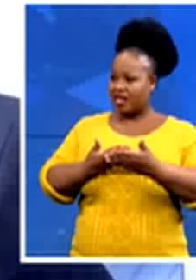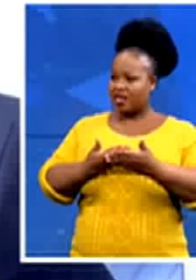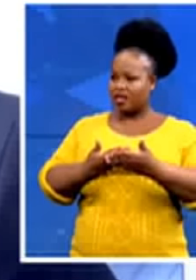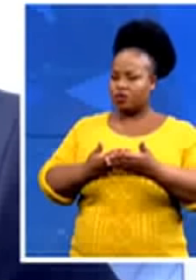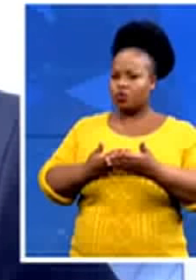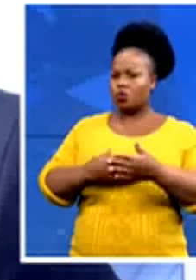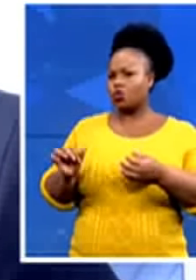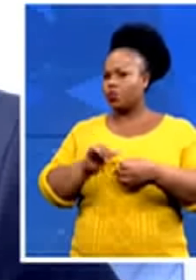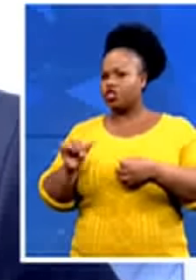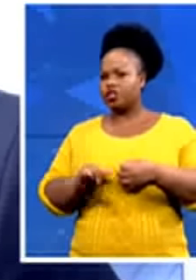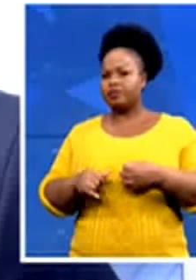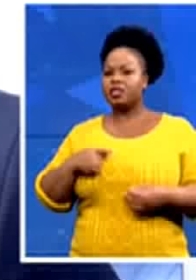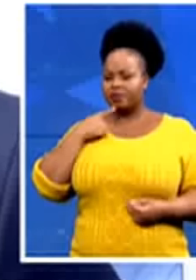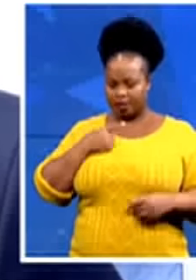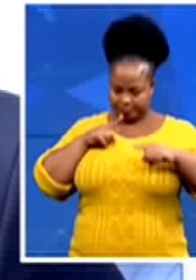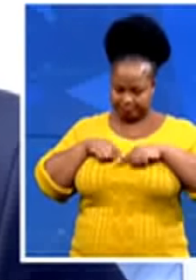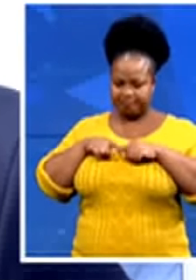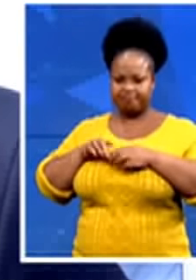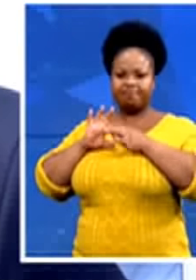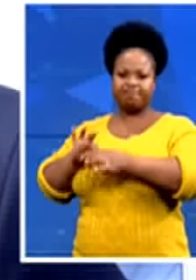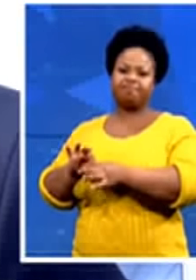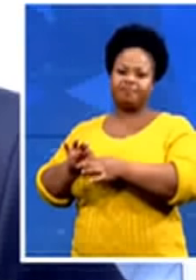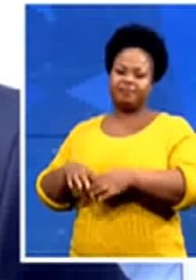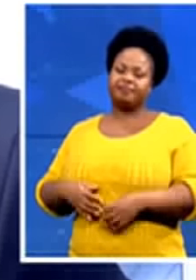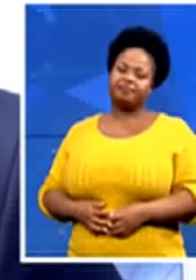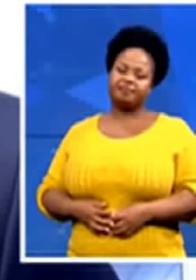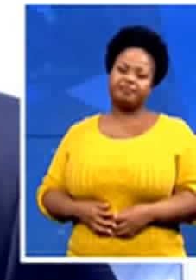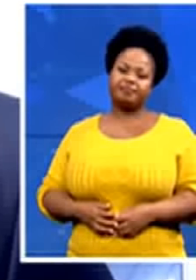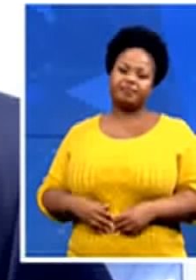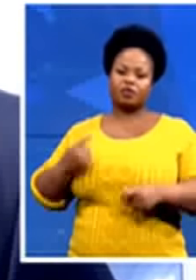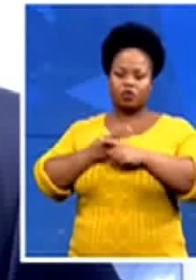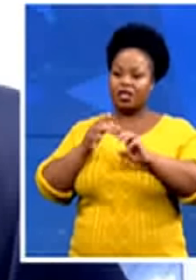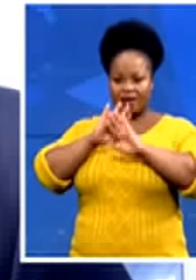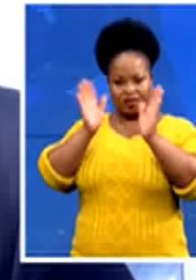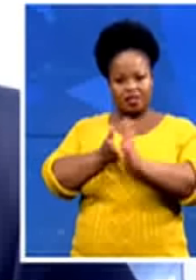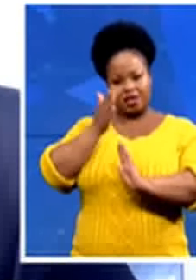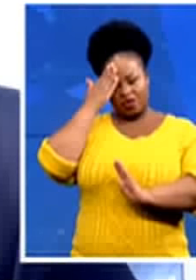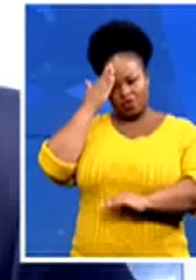you konke enginakho nengikwaziyo ngikwazi ngawe ngizohamba nawe